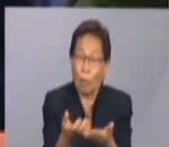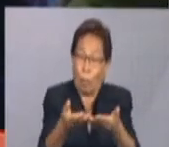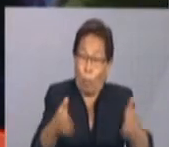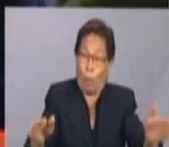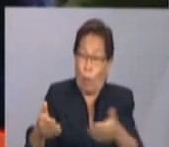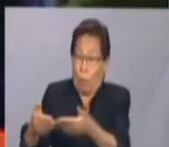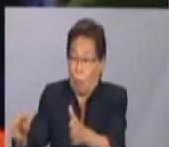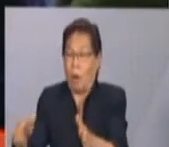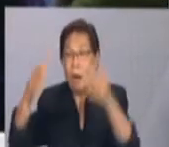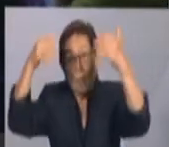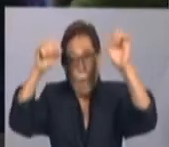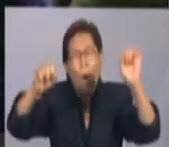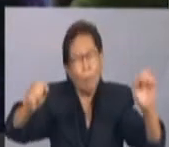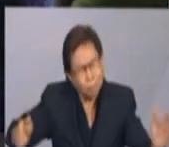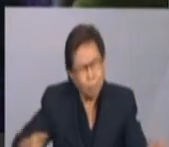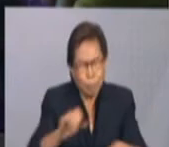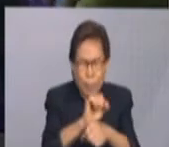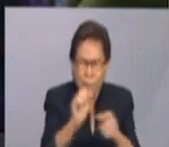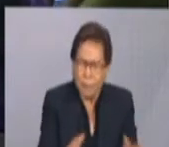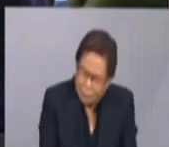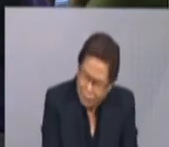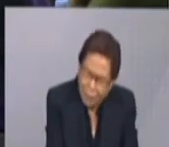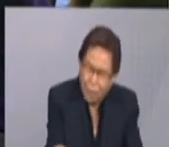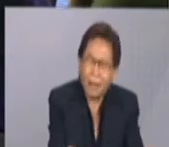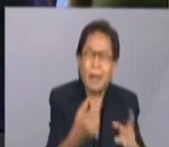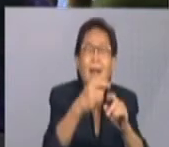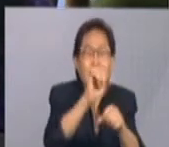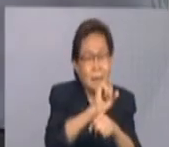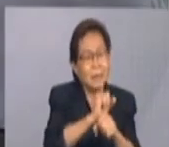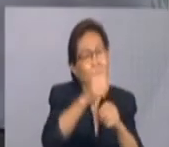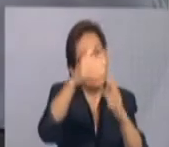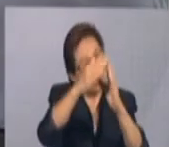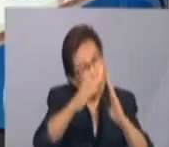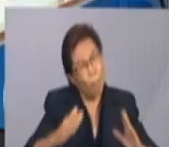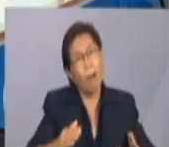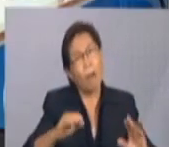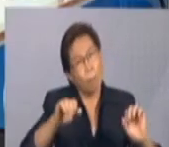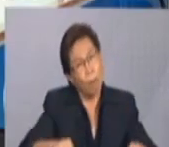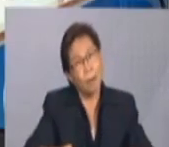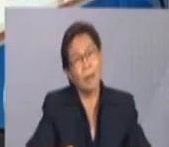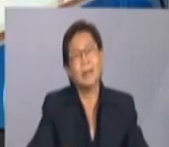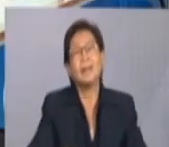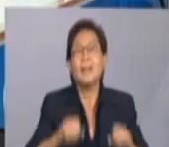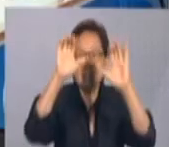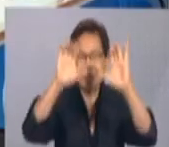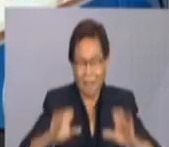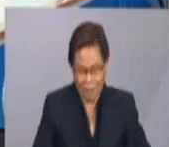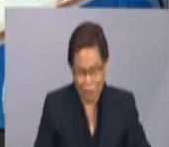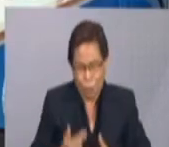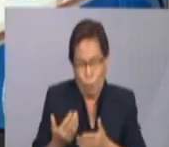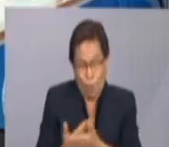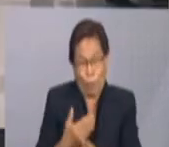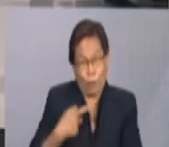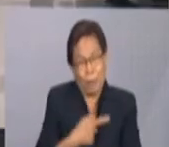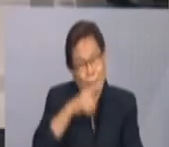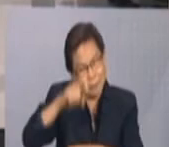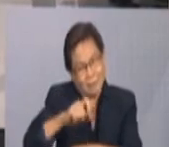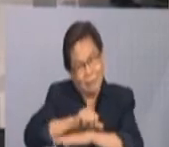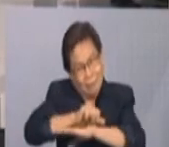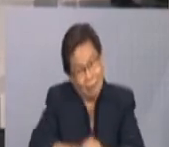majikan boleh galakkan pekerja untuk bekerja dapat di rumah ini nomor bau yang kita mesti